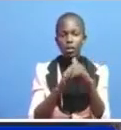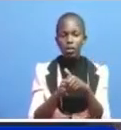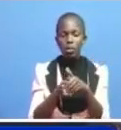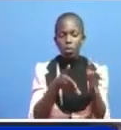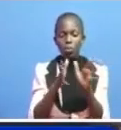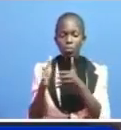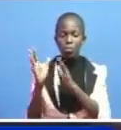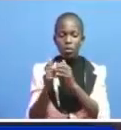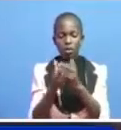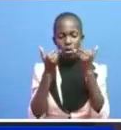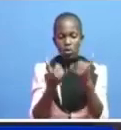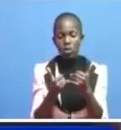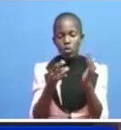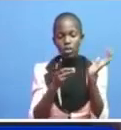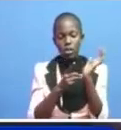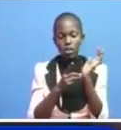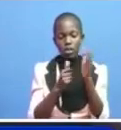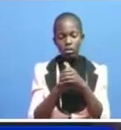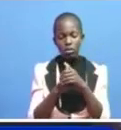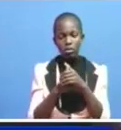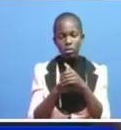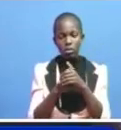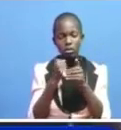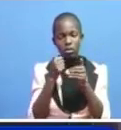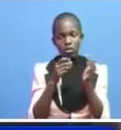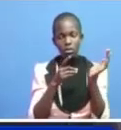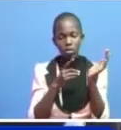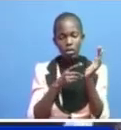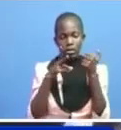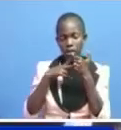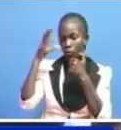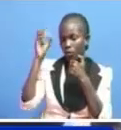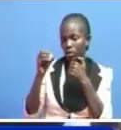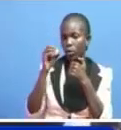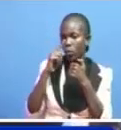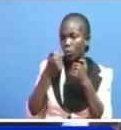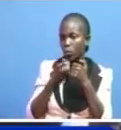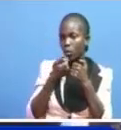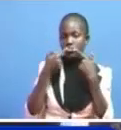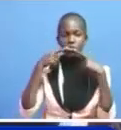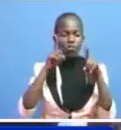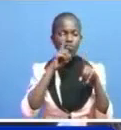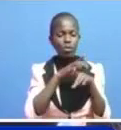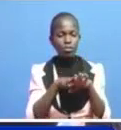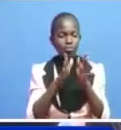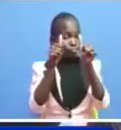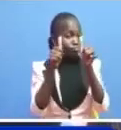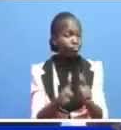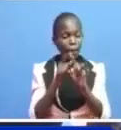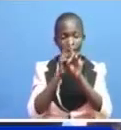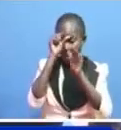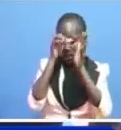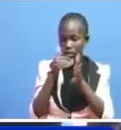mwanya tuina matakitali kana aiti miongo bonza ala tuneki ya matangazo lakini governor ni waisi